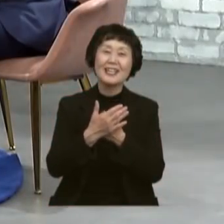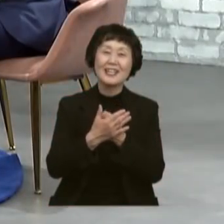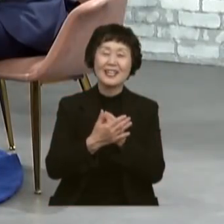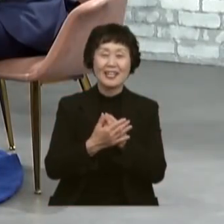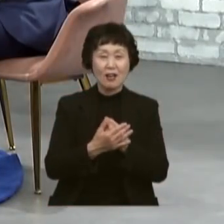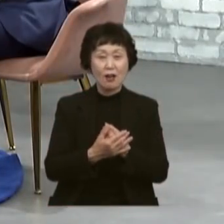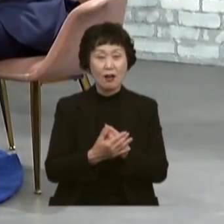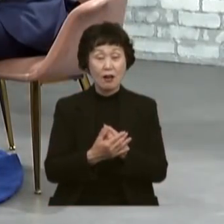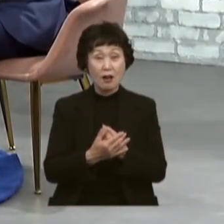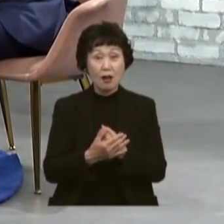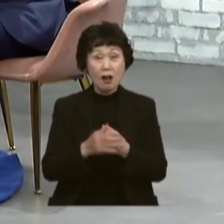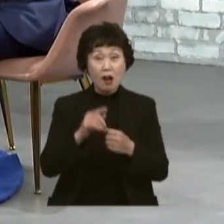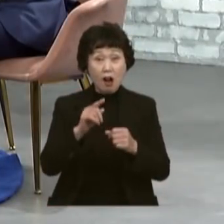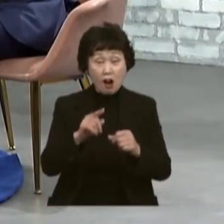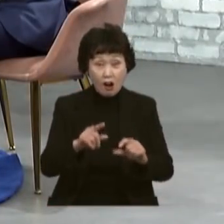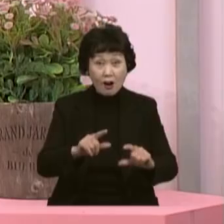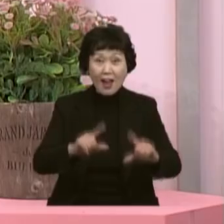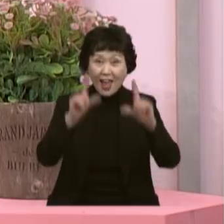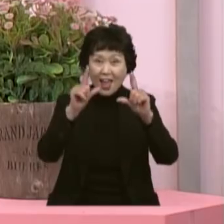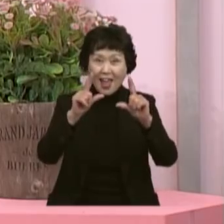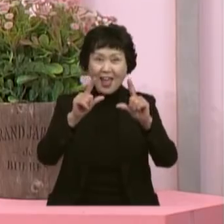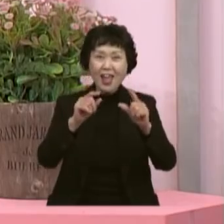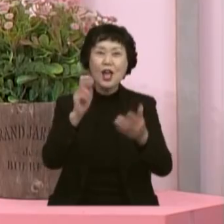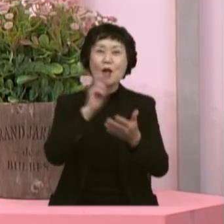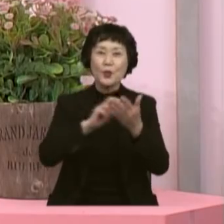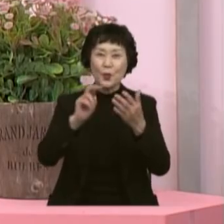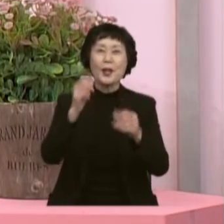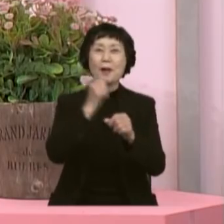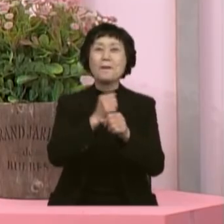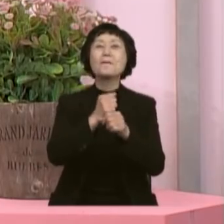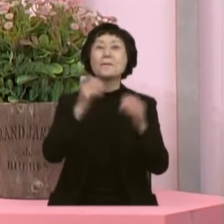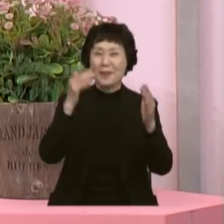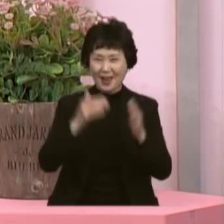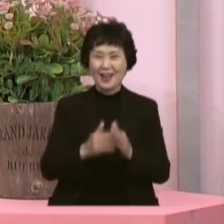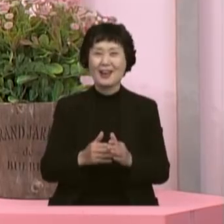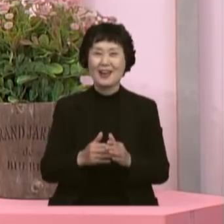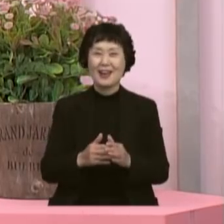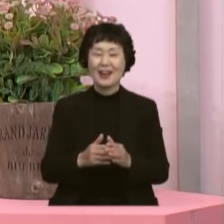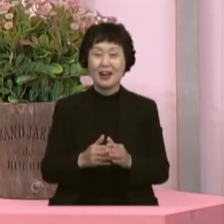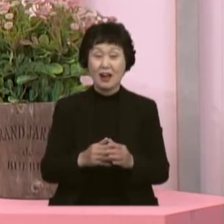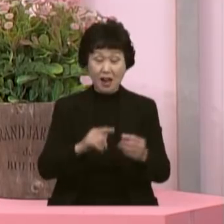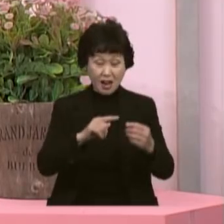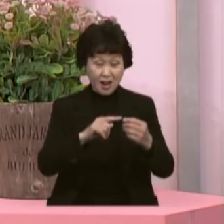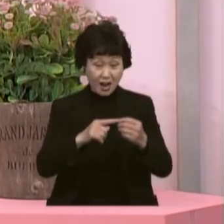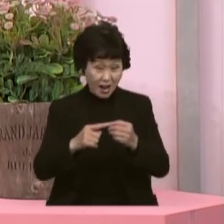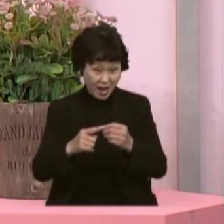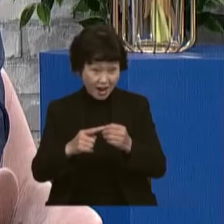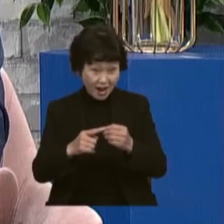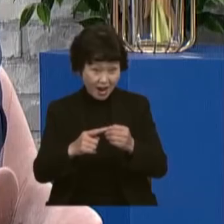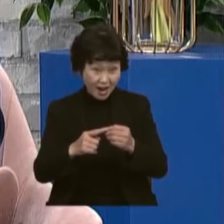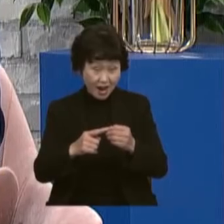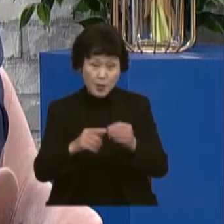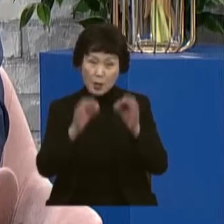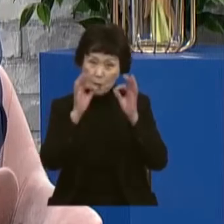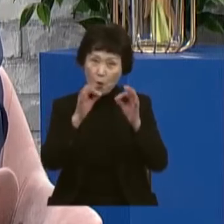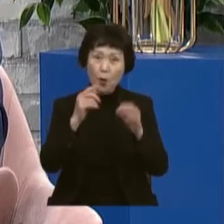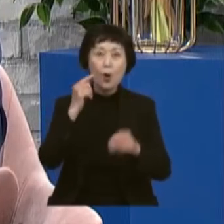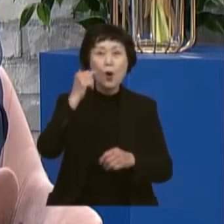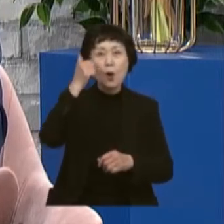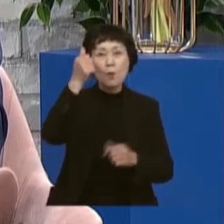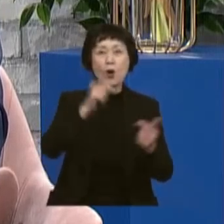그래서 그 해에 그 앨범이 나온 거예요. 그랬는데 이 가사의 목사님들이 먼저 은혜를 받는 거예요.